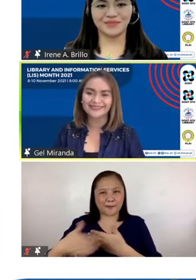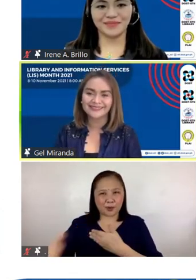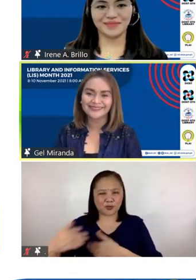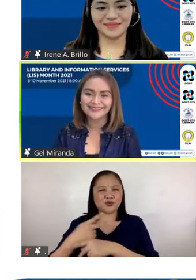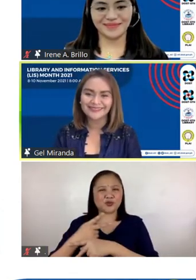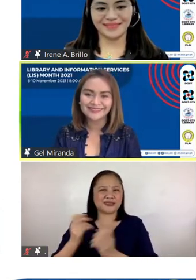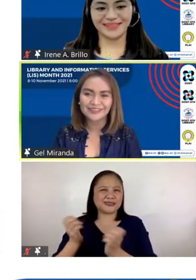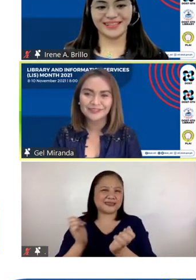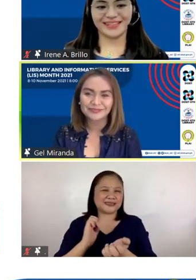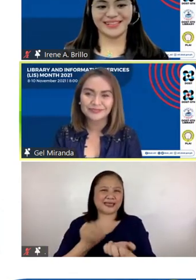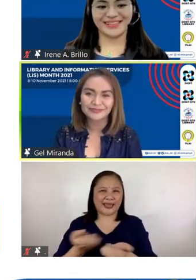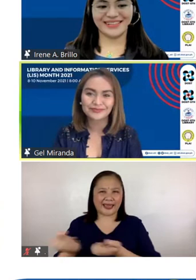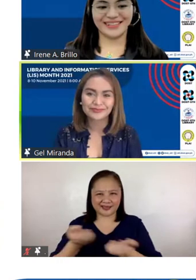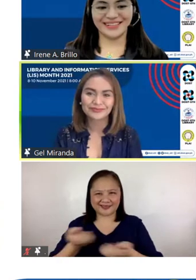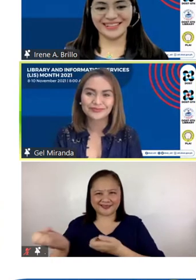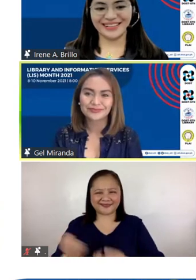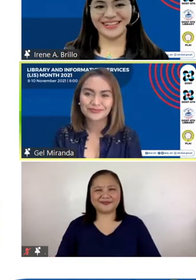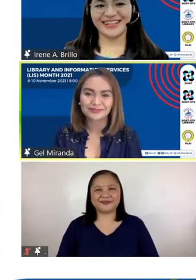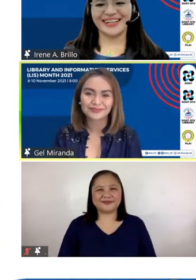side.